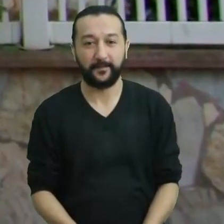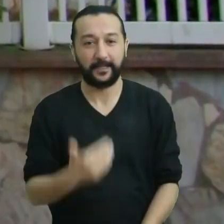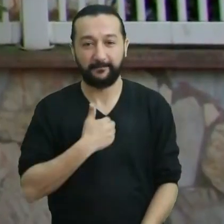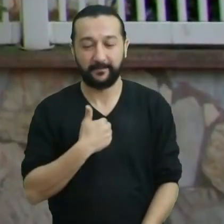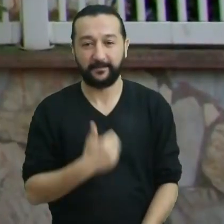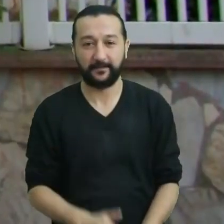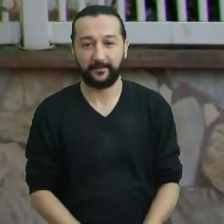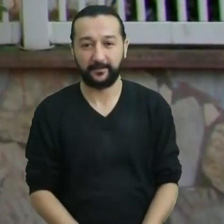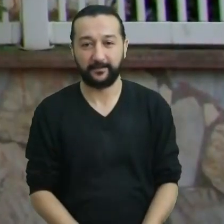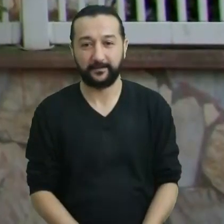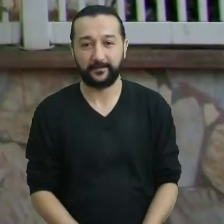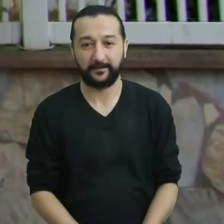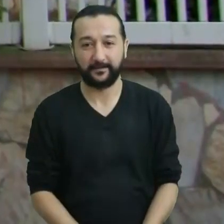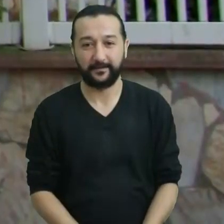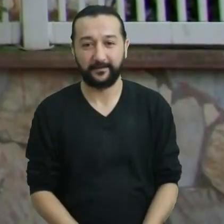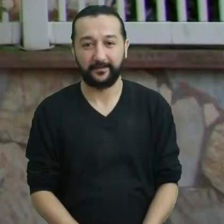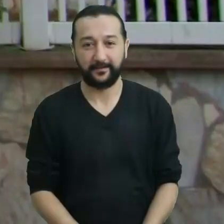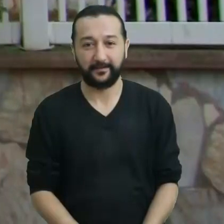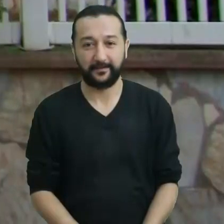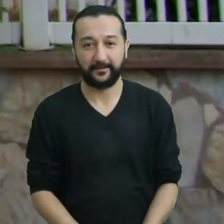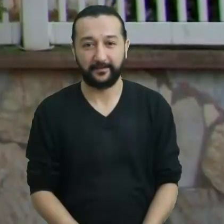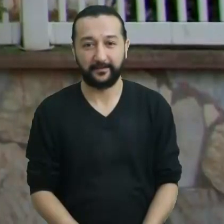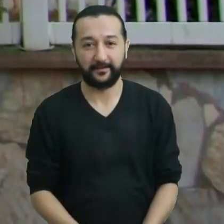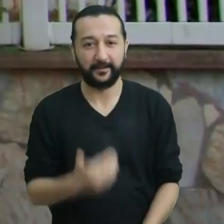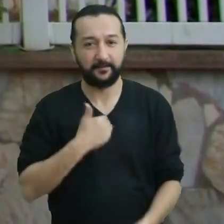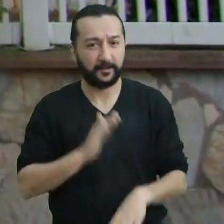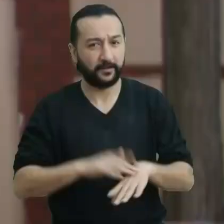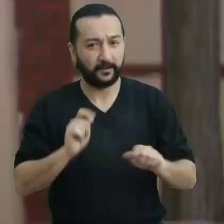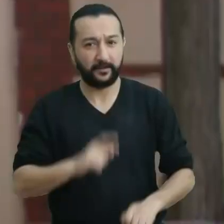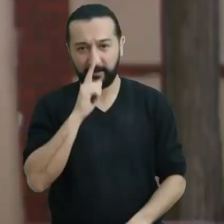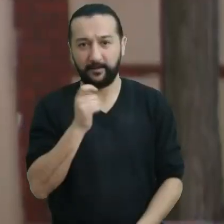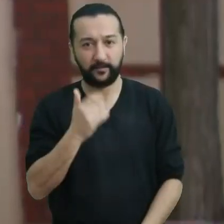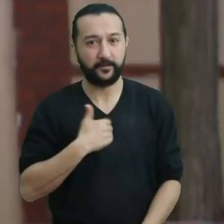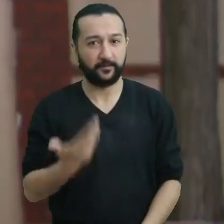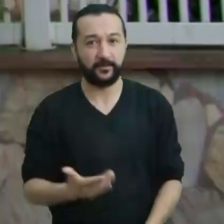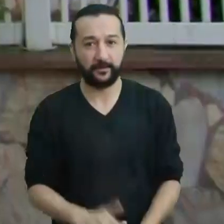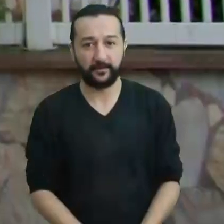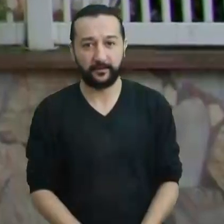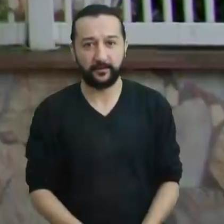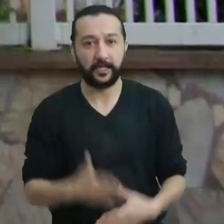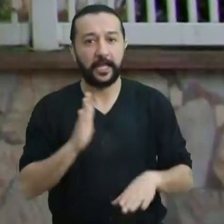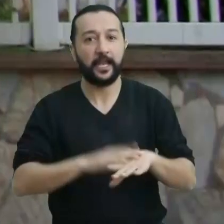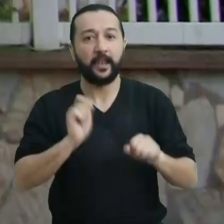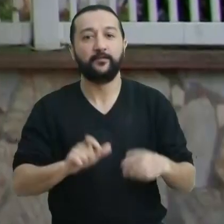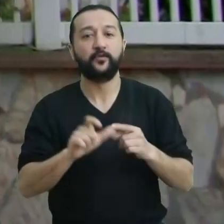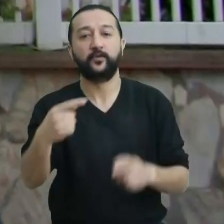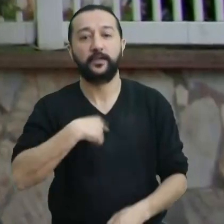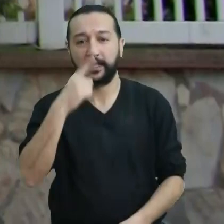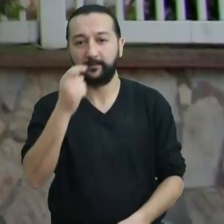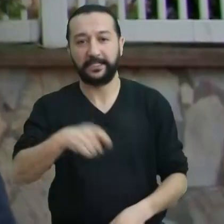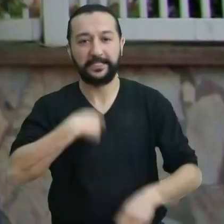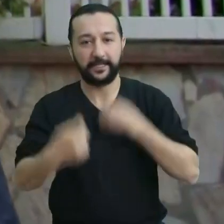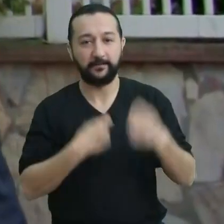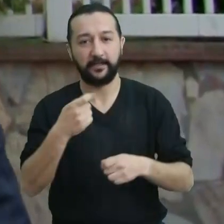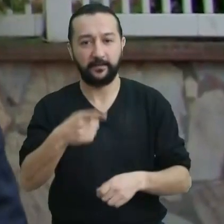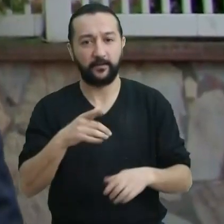ben elindeki kozalaklı sopaya takıldı gözü. Ben ne yapıyorum ya? Ne yaptırıyorsun bana Şükrü? Saçma